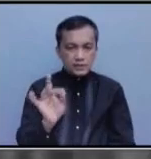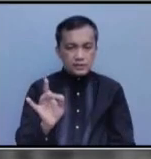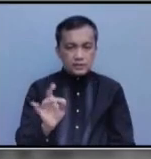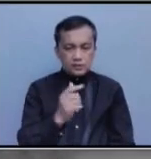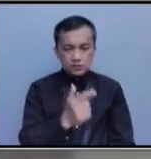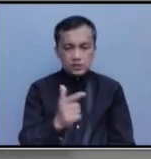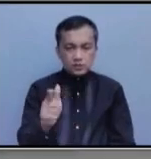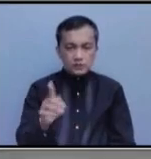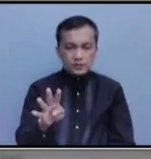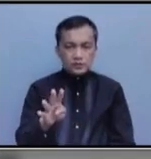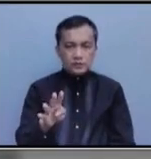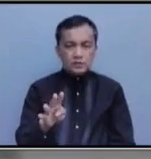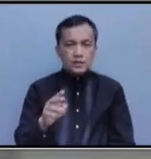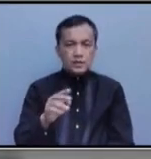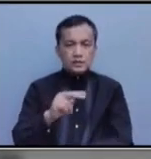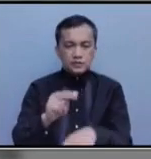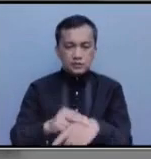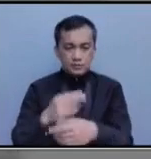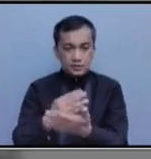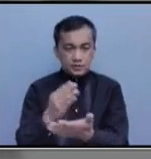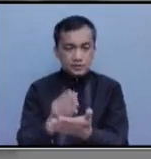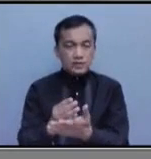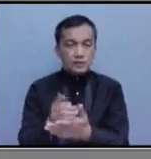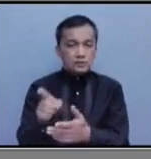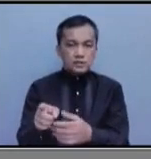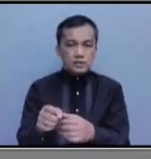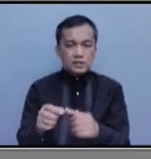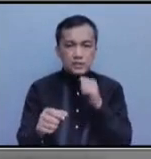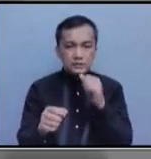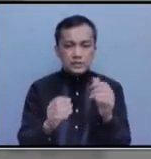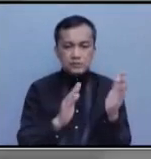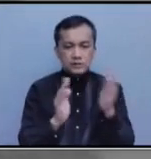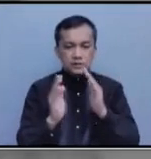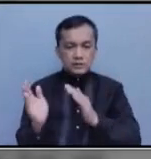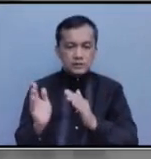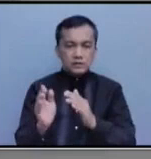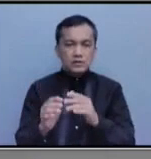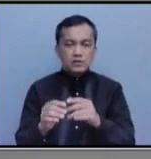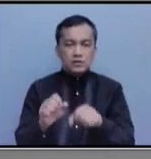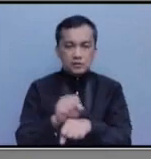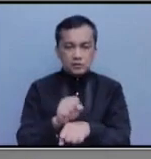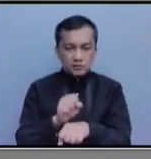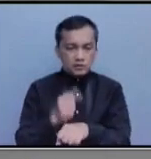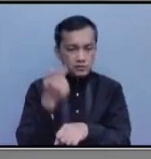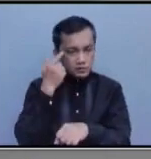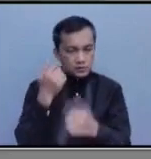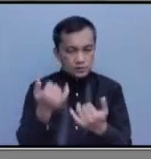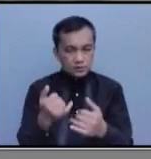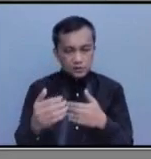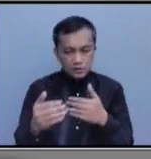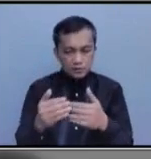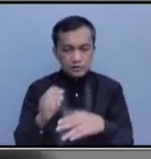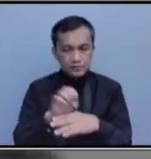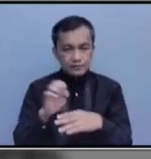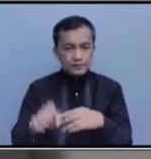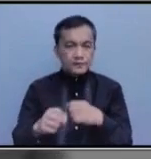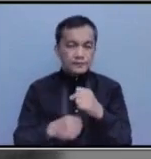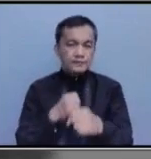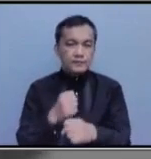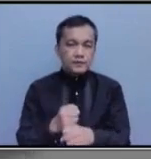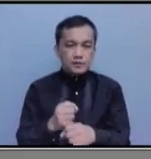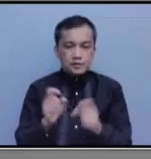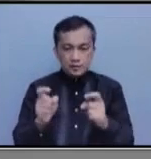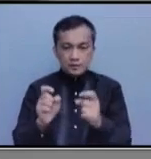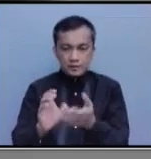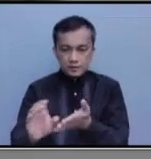General Appropriations Bill para hindi maantala ang operasyon ng gobyerno ngayong patapos na ang taon, mapabilis ang pagpupondo ng